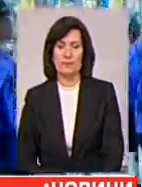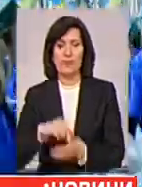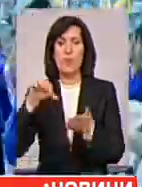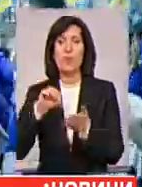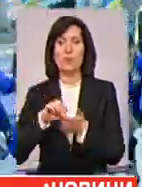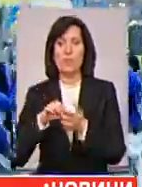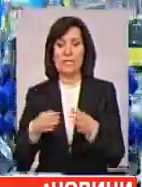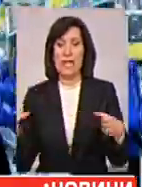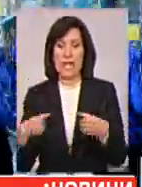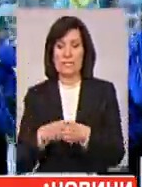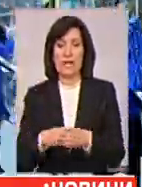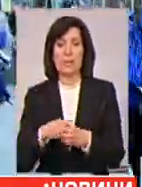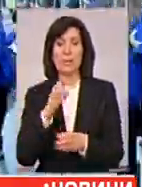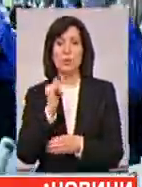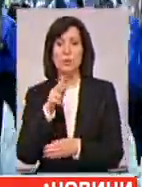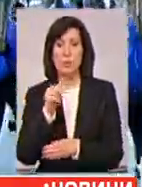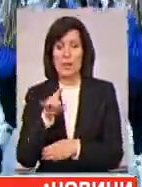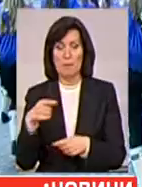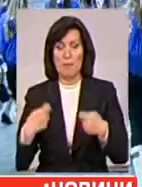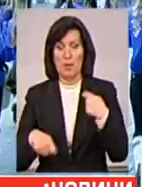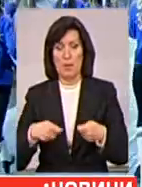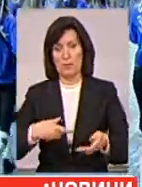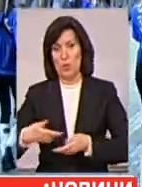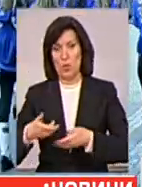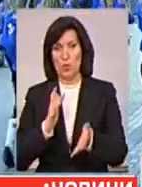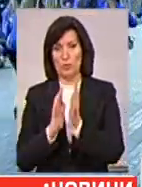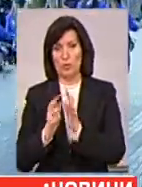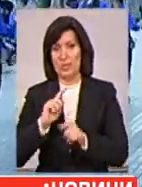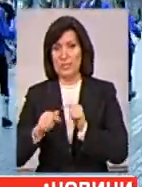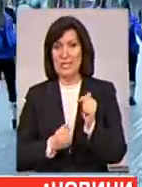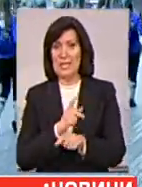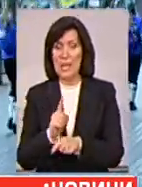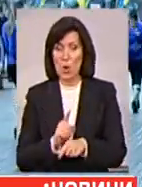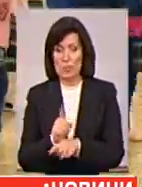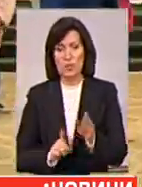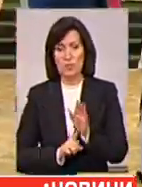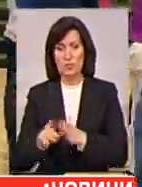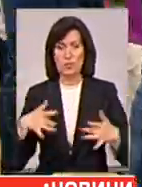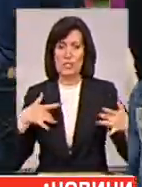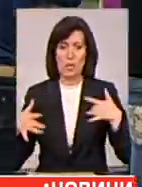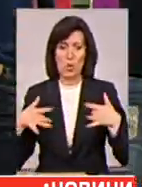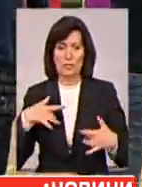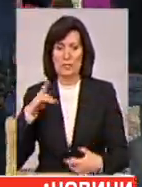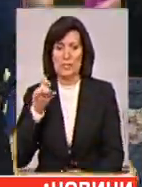Учасниці ансамблю «Супербарабанщиці» крокують Хрещатиком. За кілька годин розпочнеться концерт.